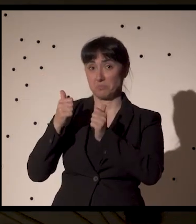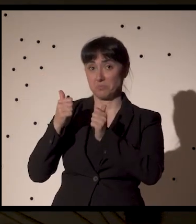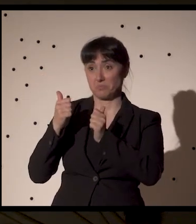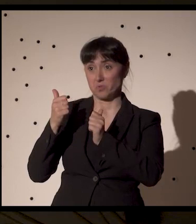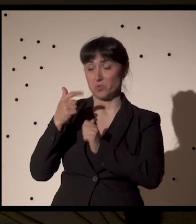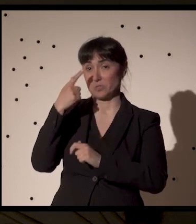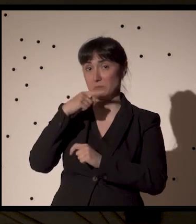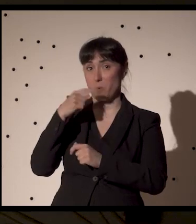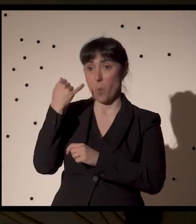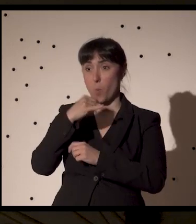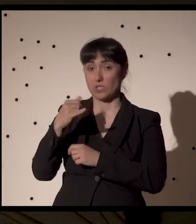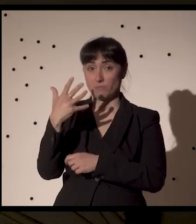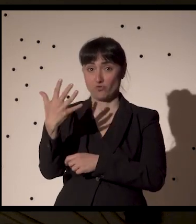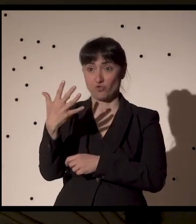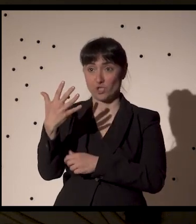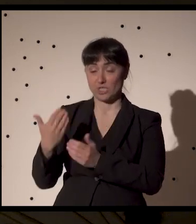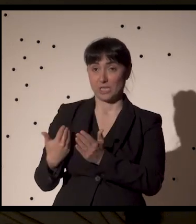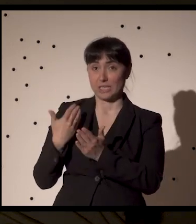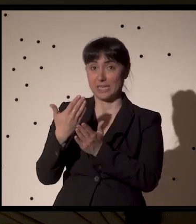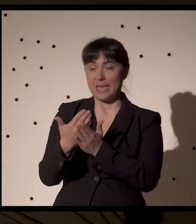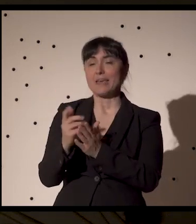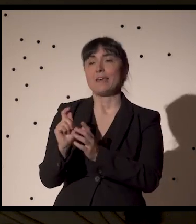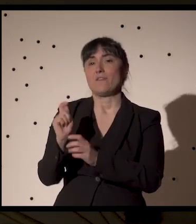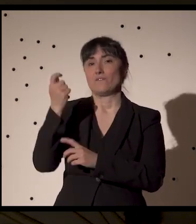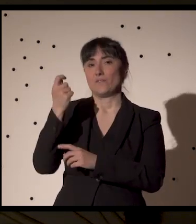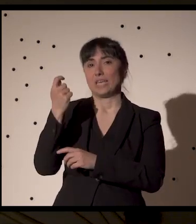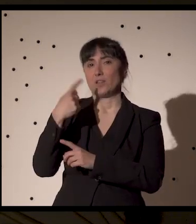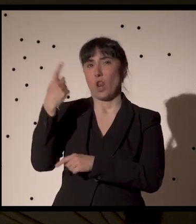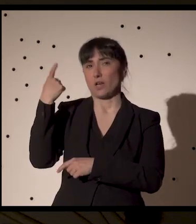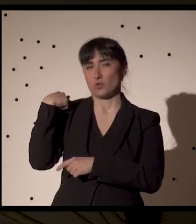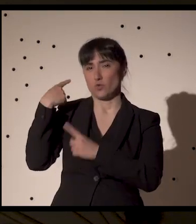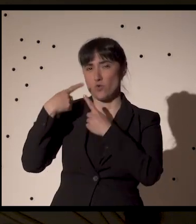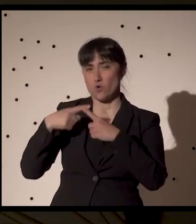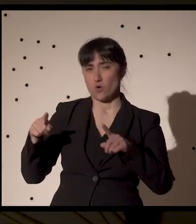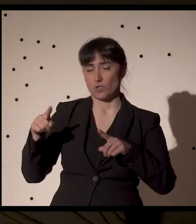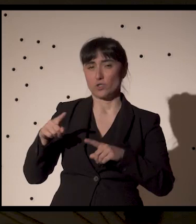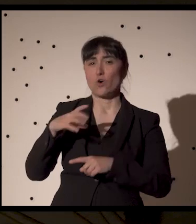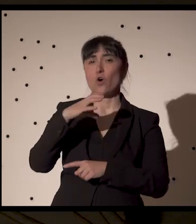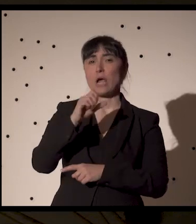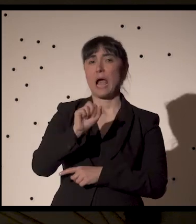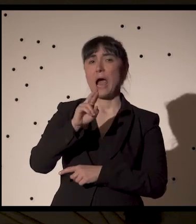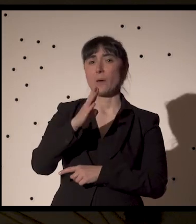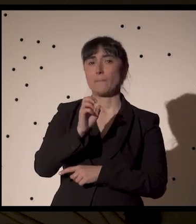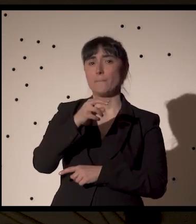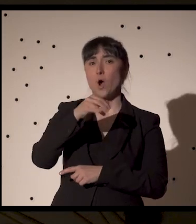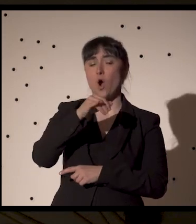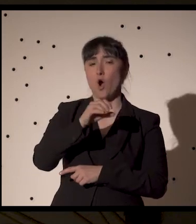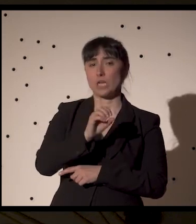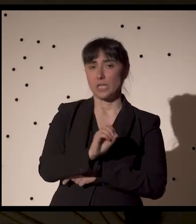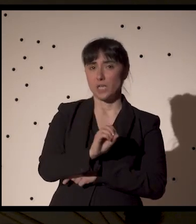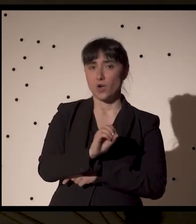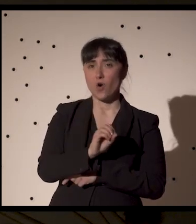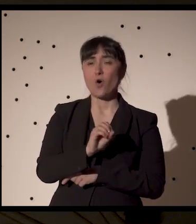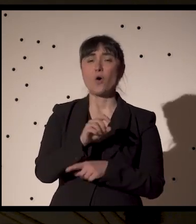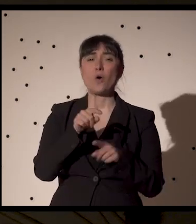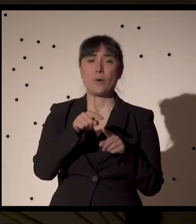all'ultima edizione in quel caso era risultato vincitore carbonio di Pier Lorenzo Pisano drammaturgia che